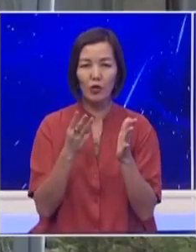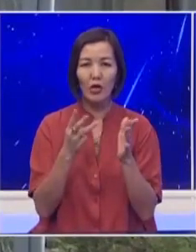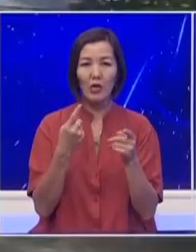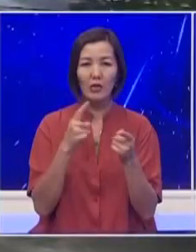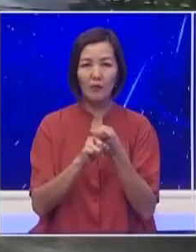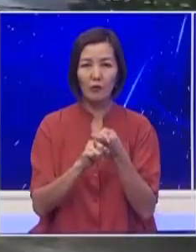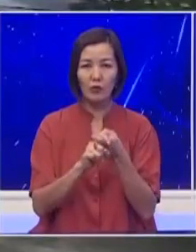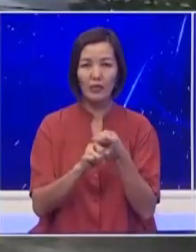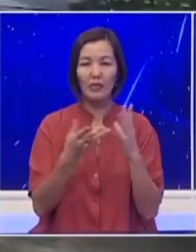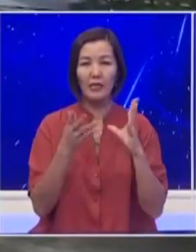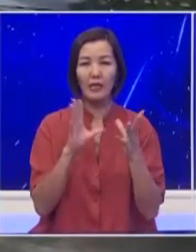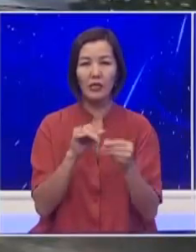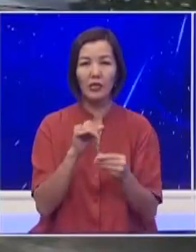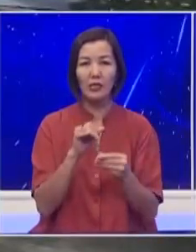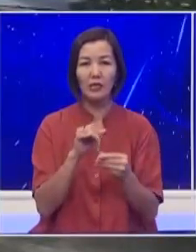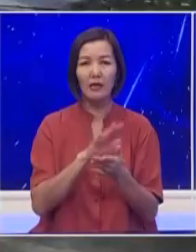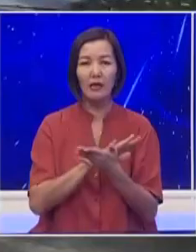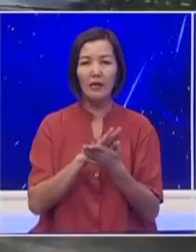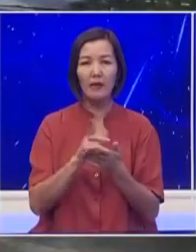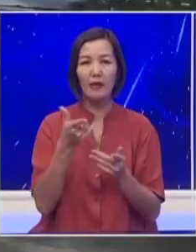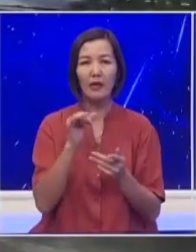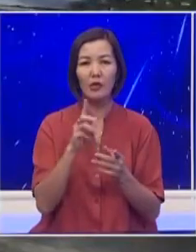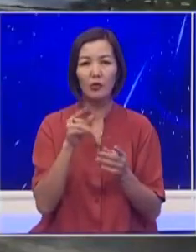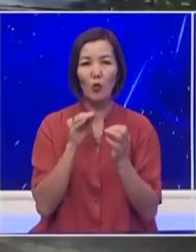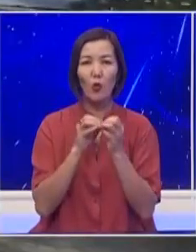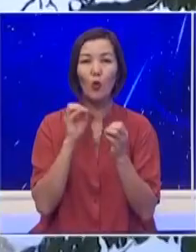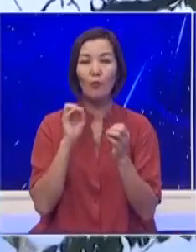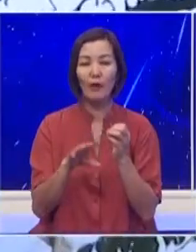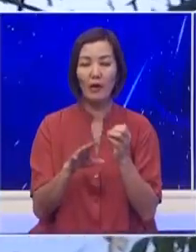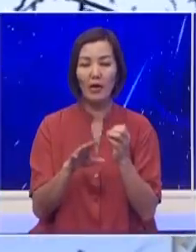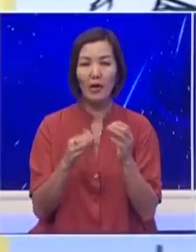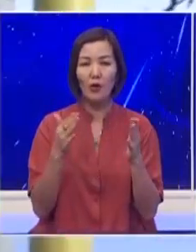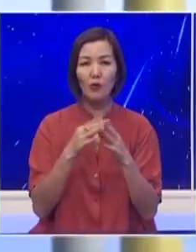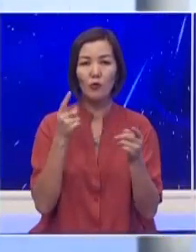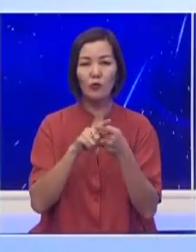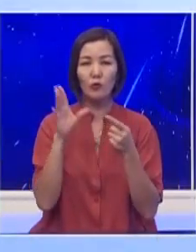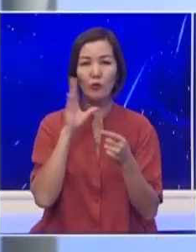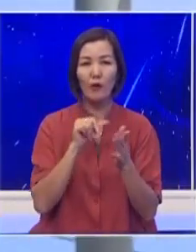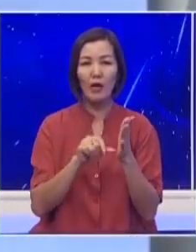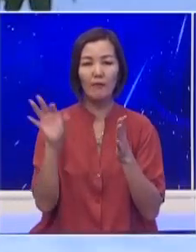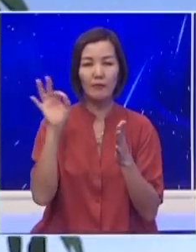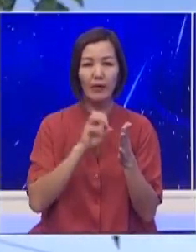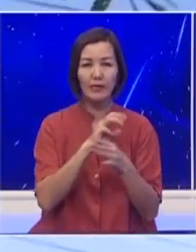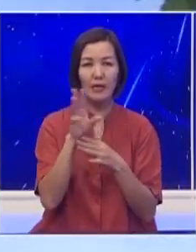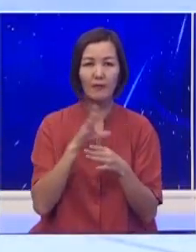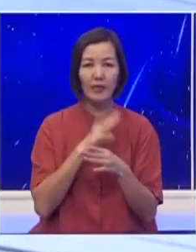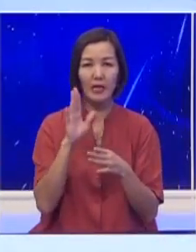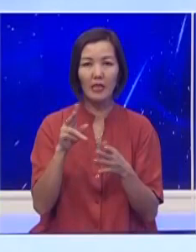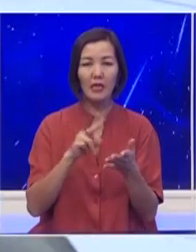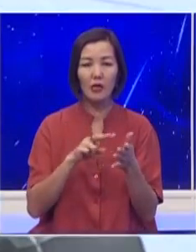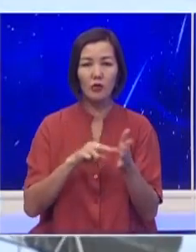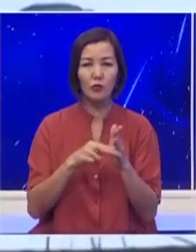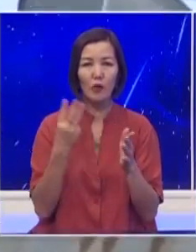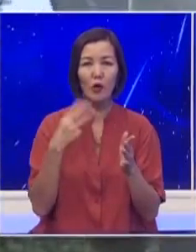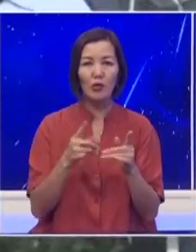Нәтижесінде табиғи газ 10 мыңға жуық тұтынушы қосылуға мүмкіндік бар. Бұл өңір халқының 60% қамтиды. Ал жеке компания басшылығының алдағы жоспарында